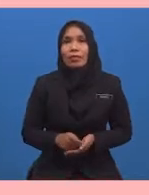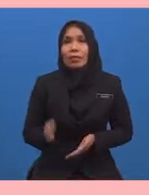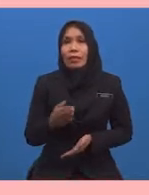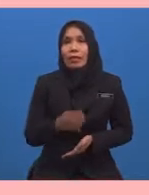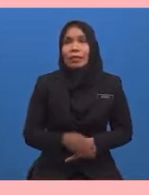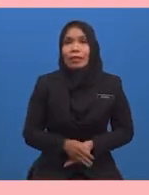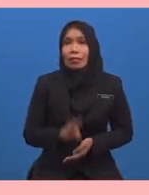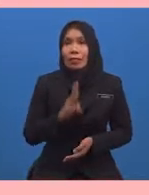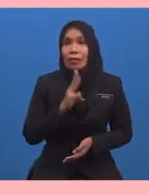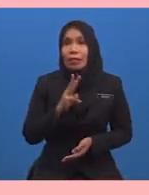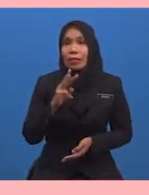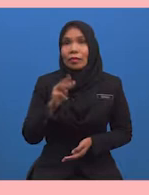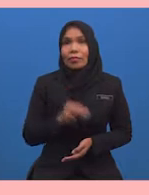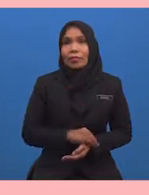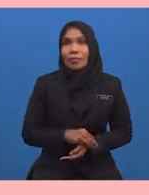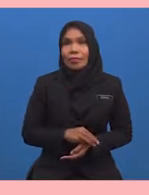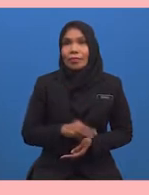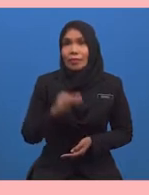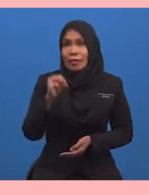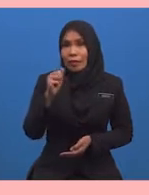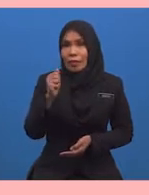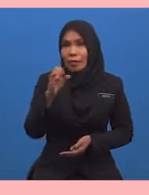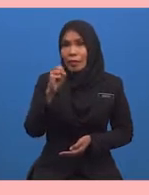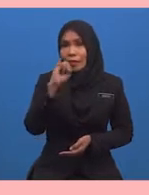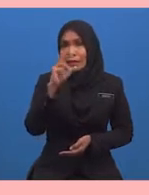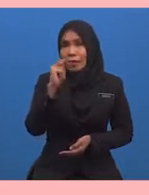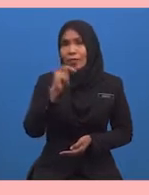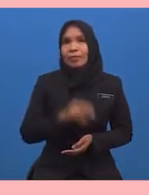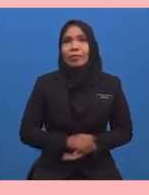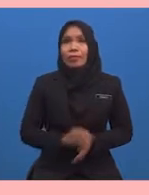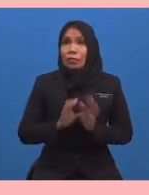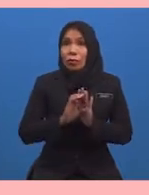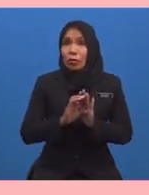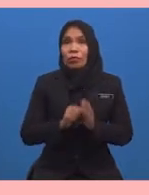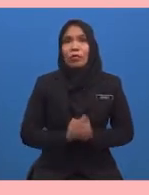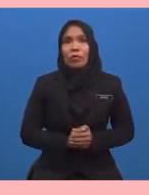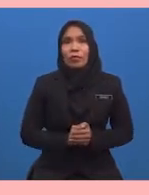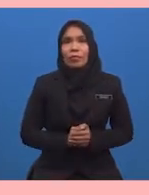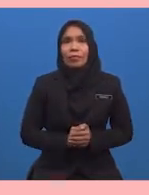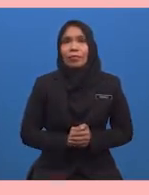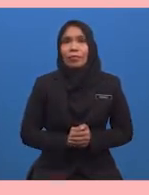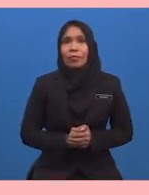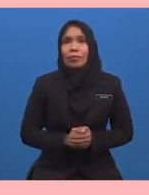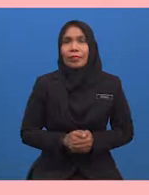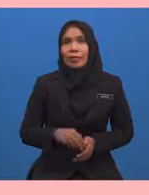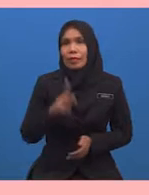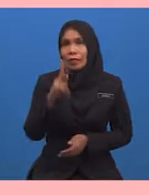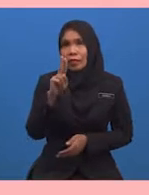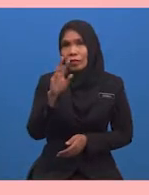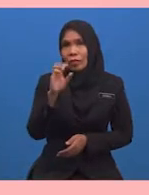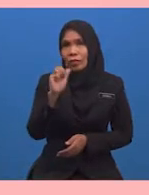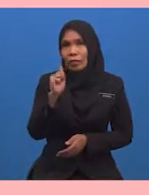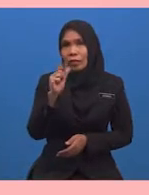ikan tenggiri. Contoh kawasan perikanan utama di Malaysia ialah Kuala Selangor di